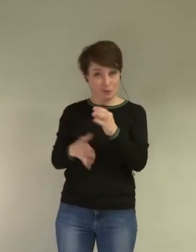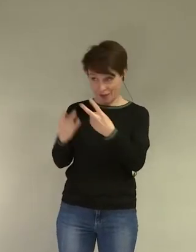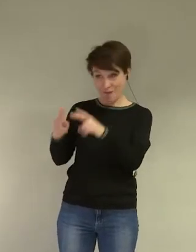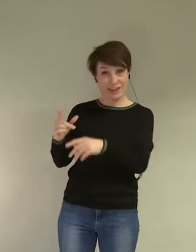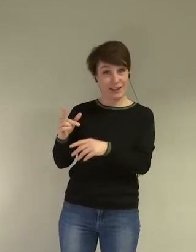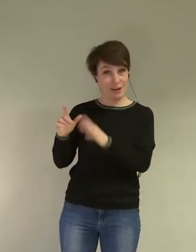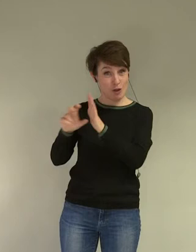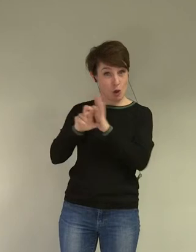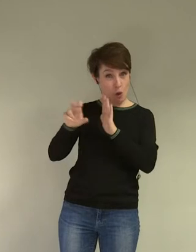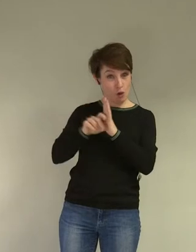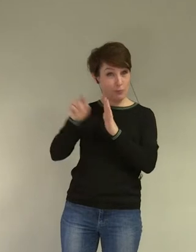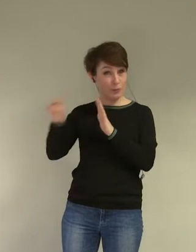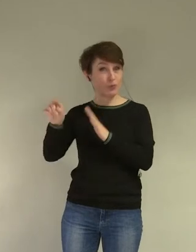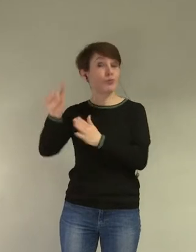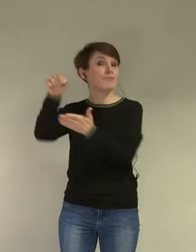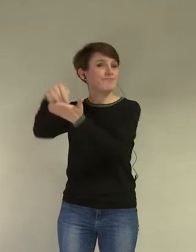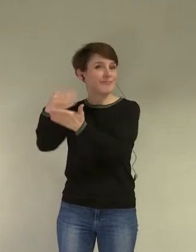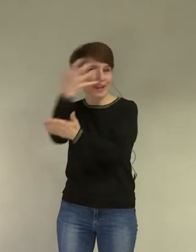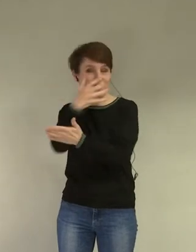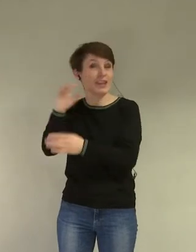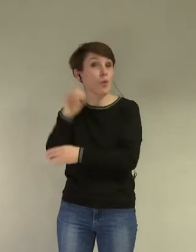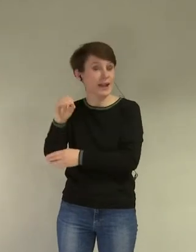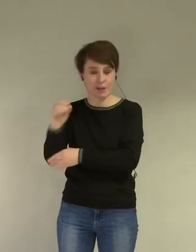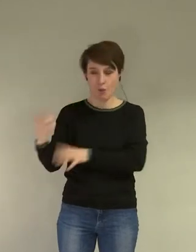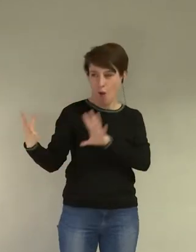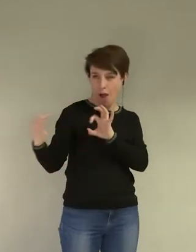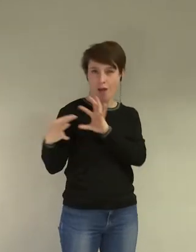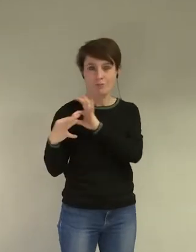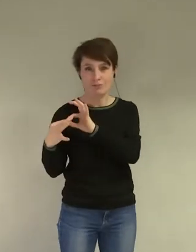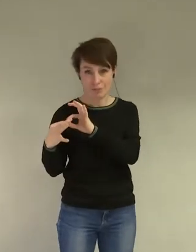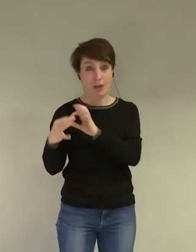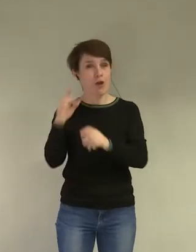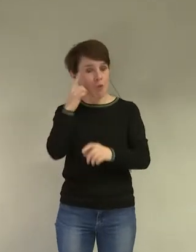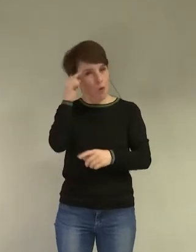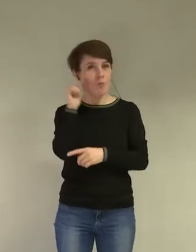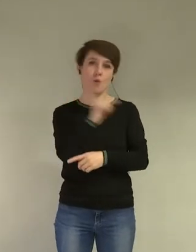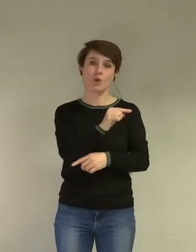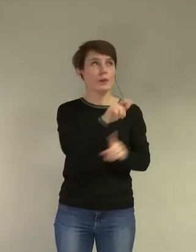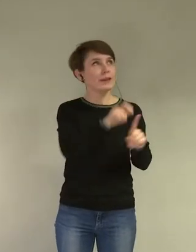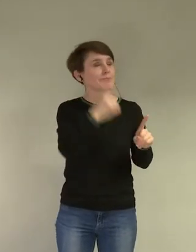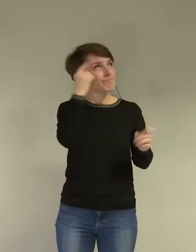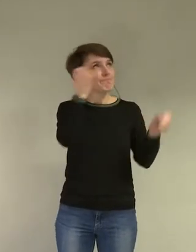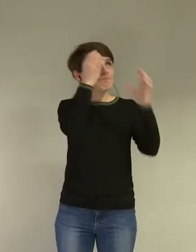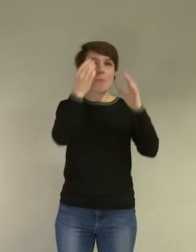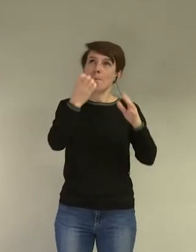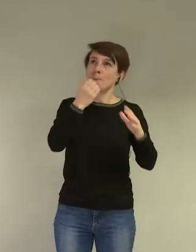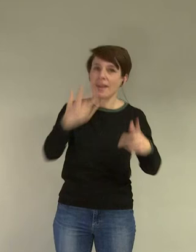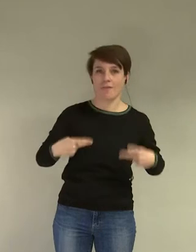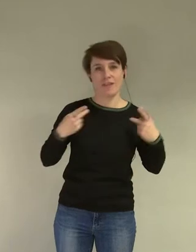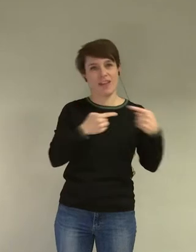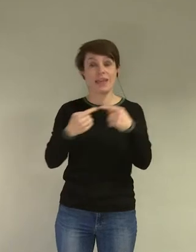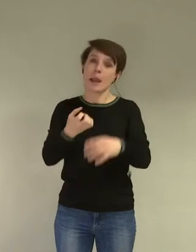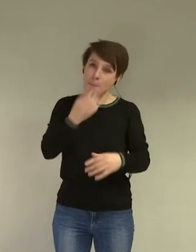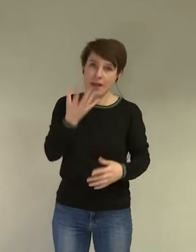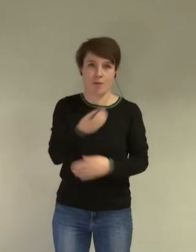pour lui vivre bien c'était aussi bien mangé et oui la dignité passe aussi par